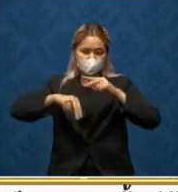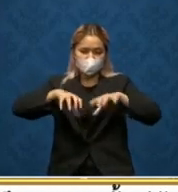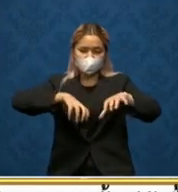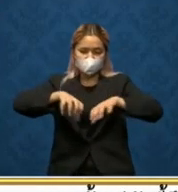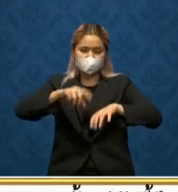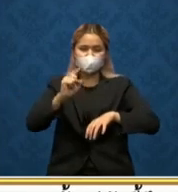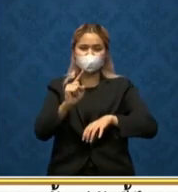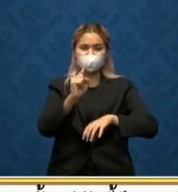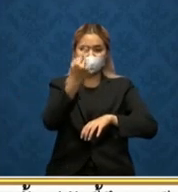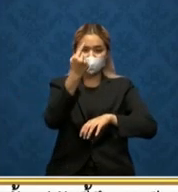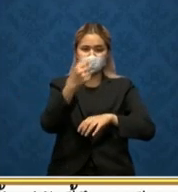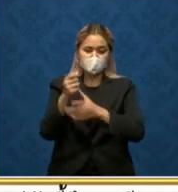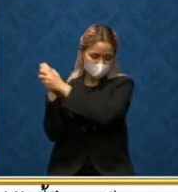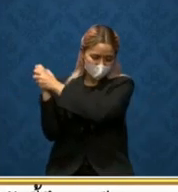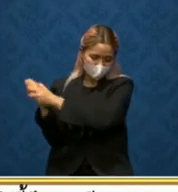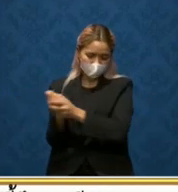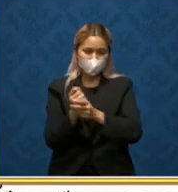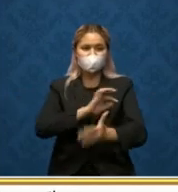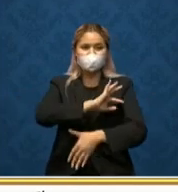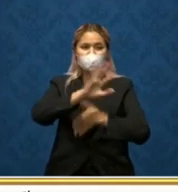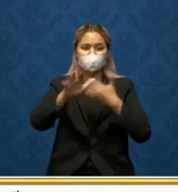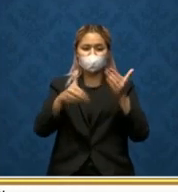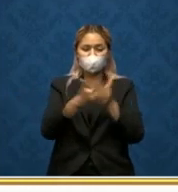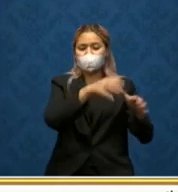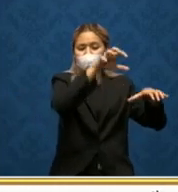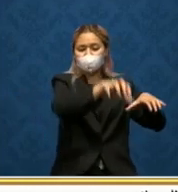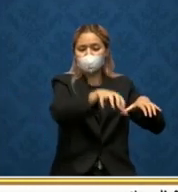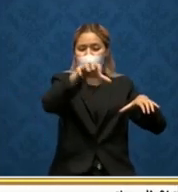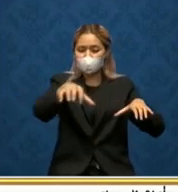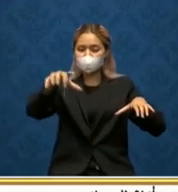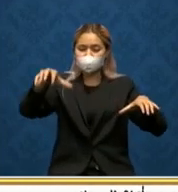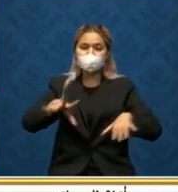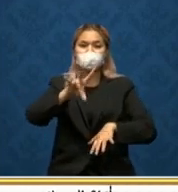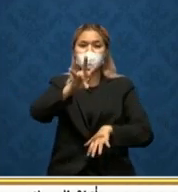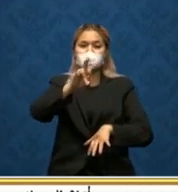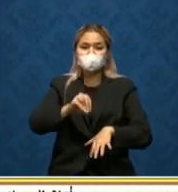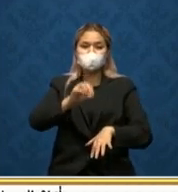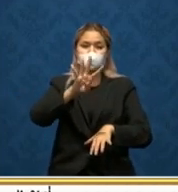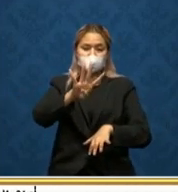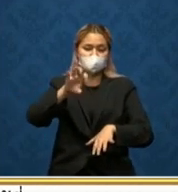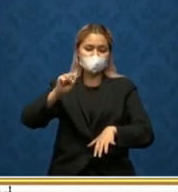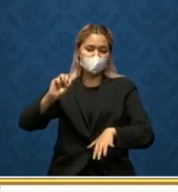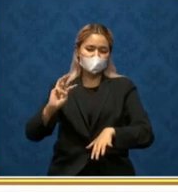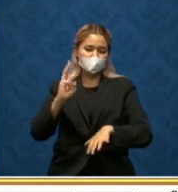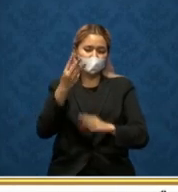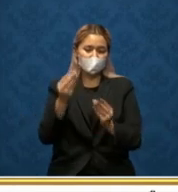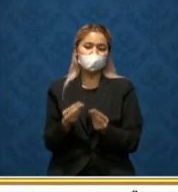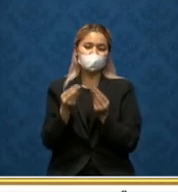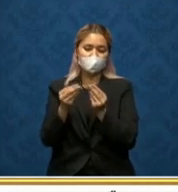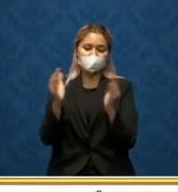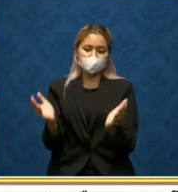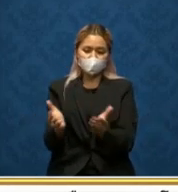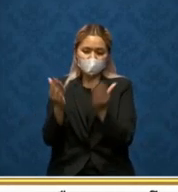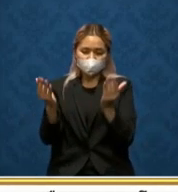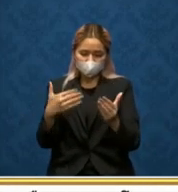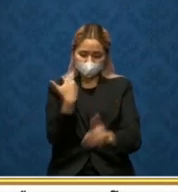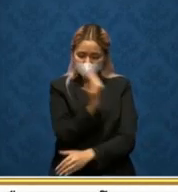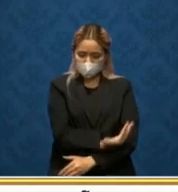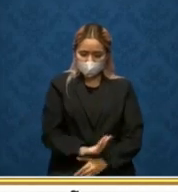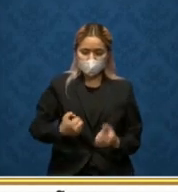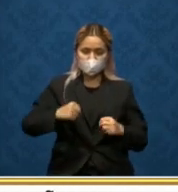กอล์ฟบ้าไปแล้วประเทศนี้ทำไมครับอย่ามาอ้างนะครับว่าสวัสดิการเพื่อส่งเสริมกีฬาส่งเสริมสุขภาพร่างกาย